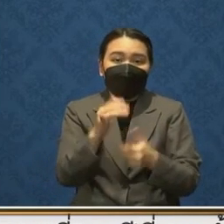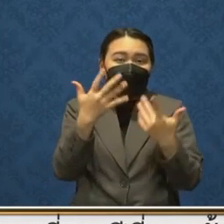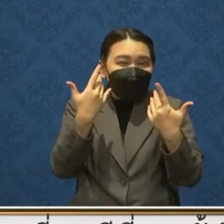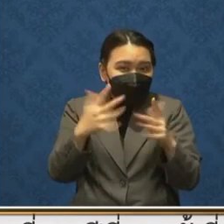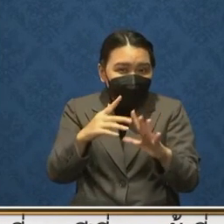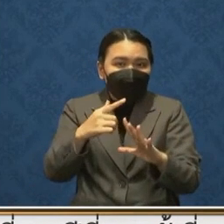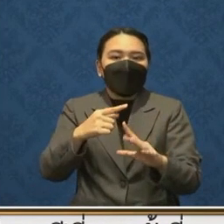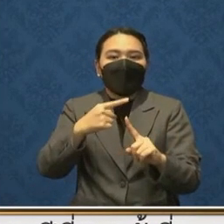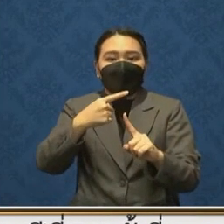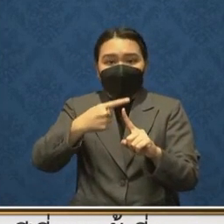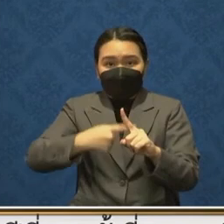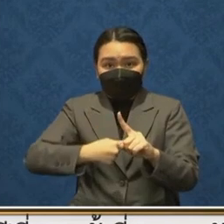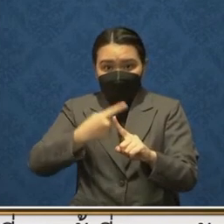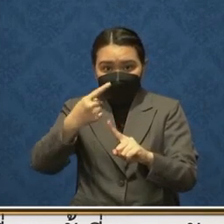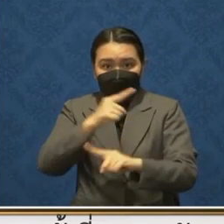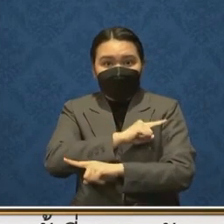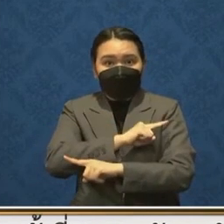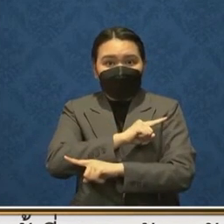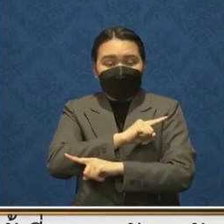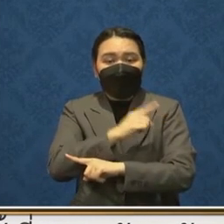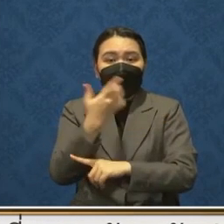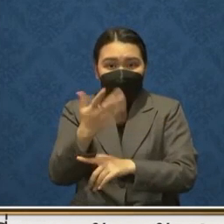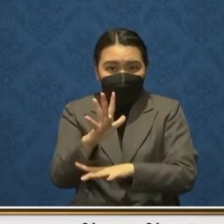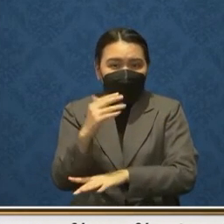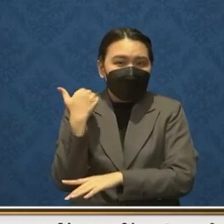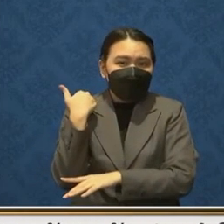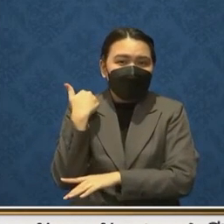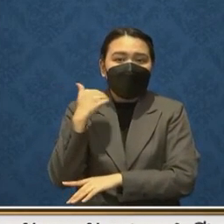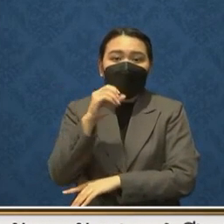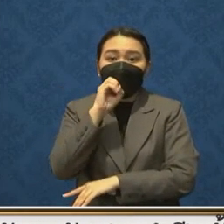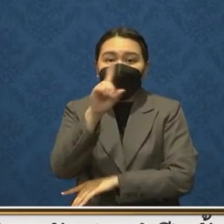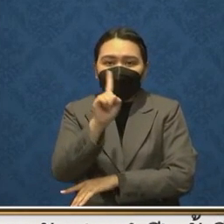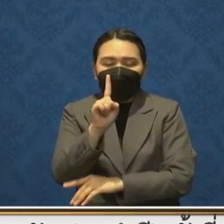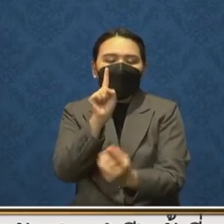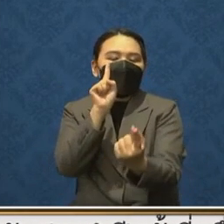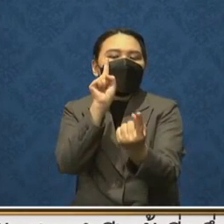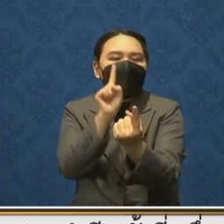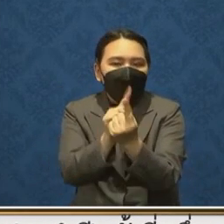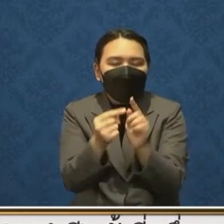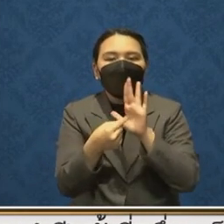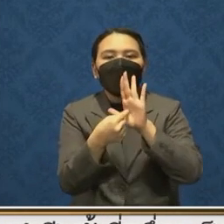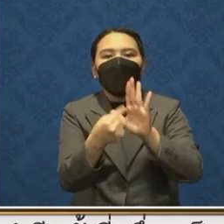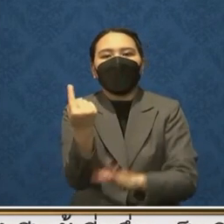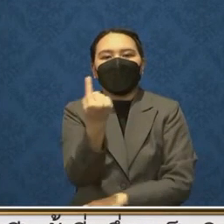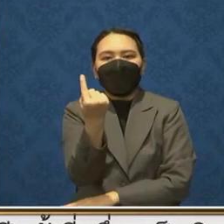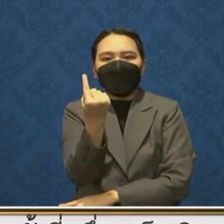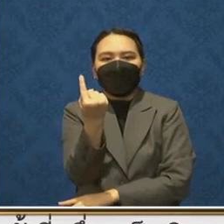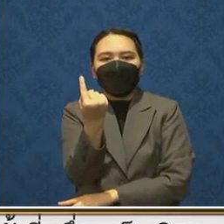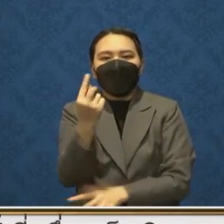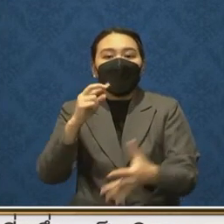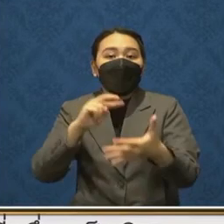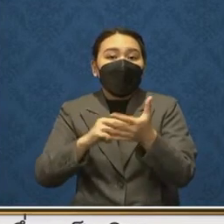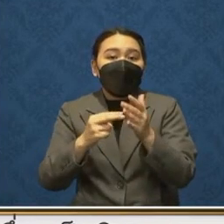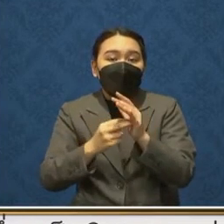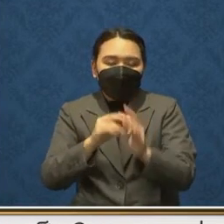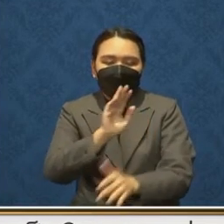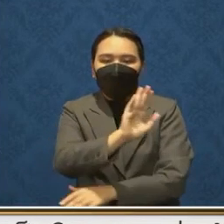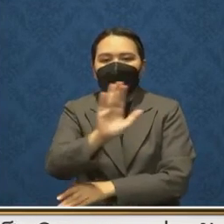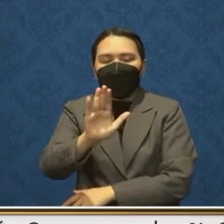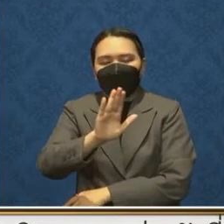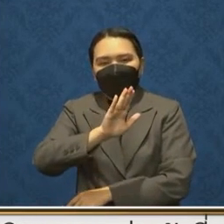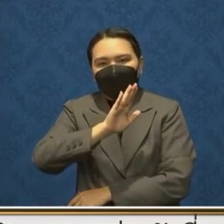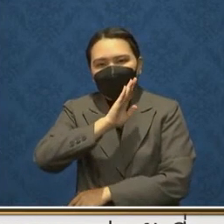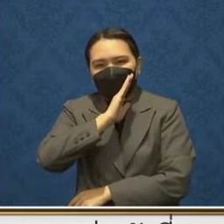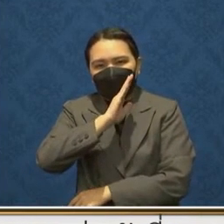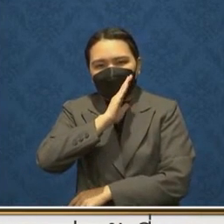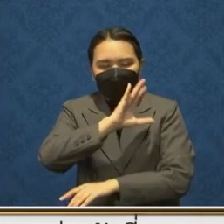อธิปดีโกhan Holaอกมายอมรบว่าพบหนึ่ตัวอย่าง อัี้คือการโก 6ของพวกท่านนะครัท